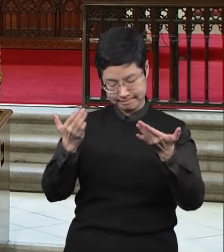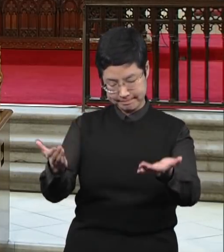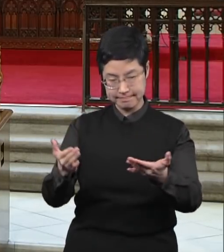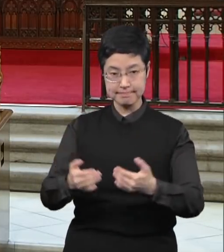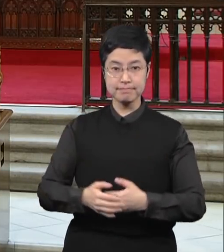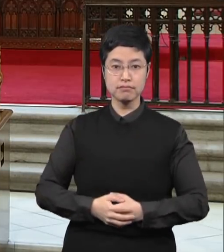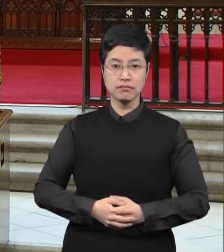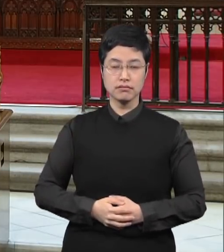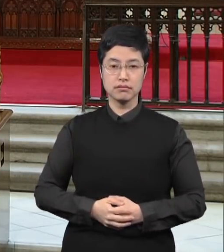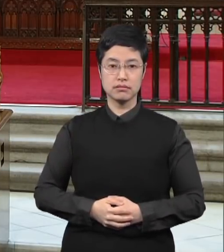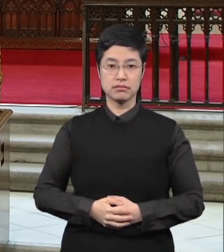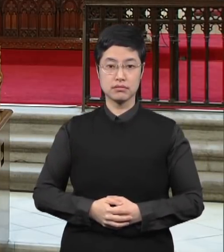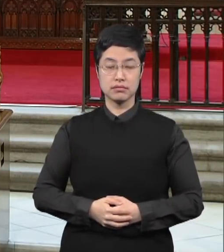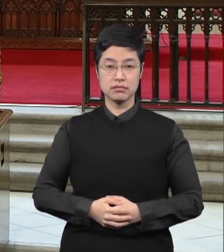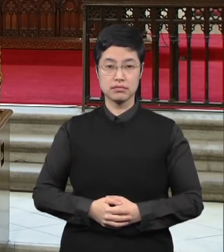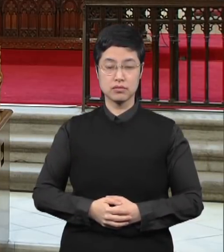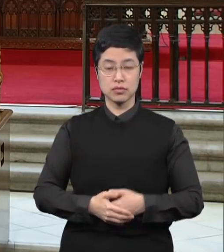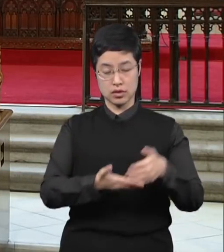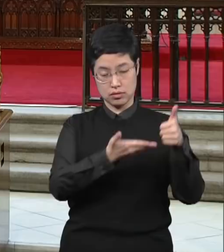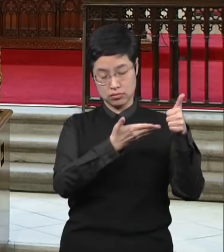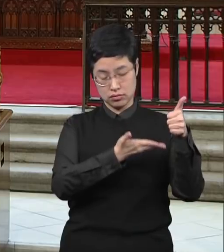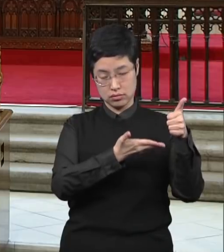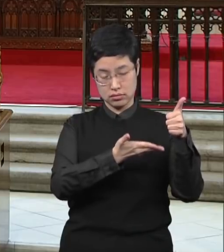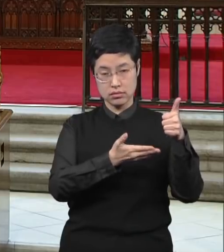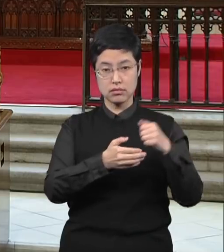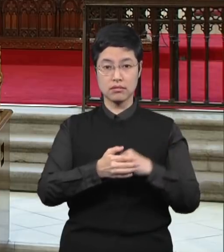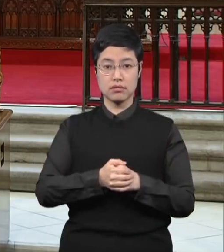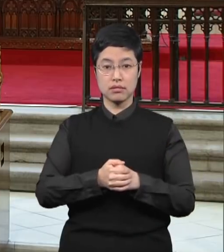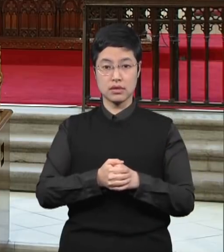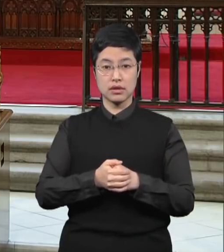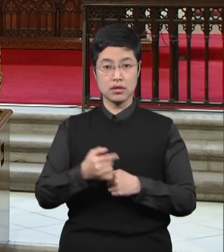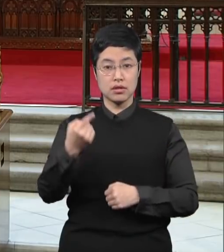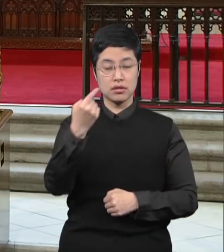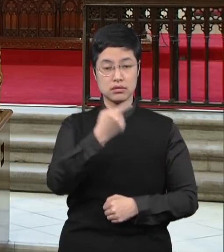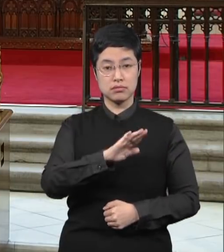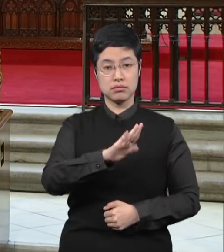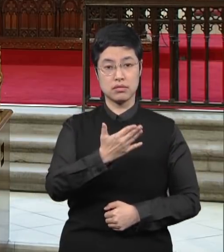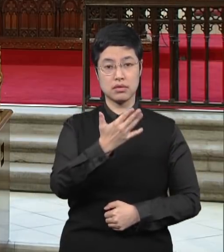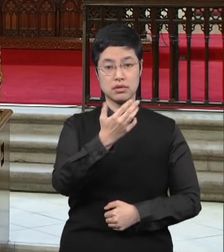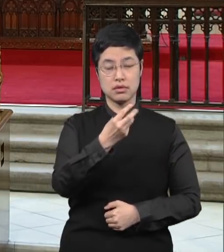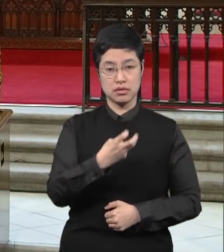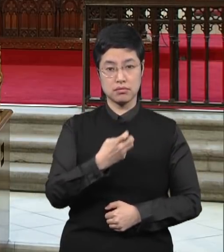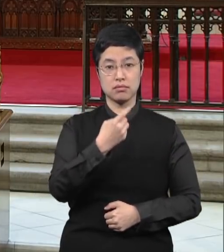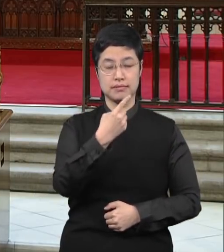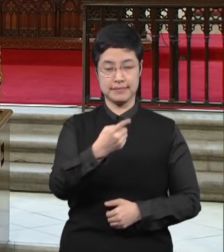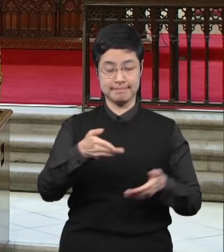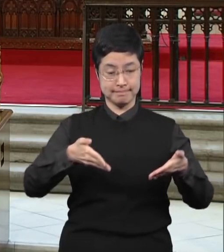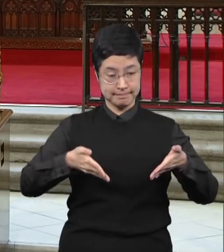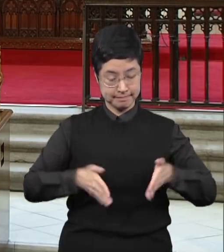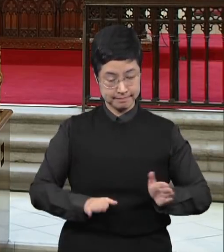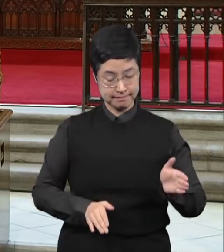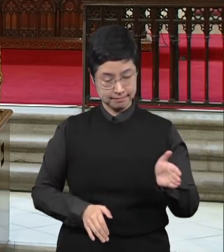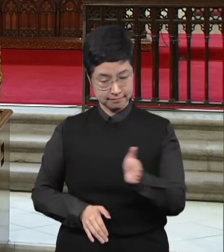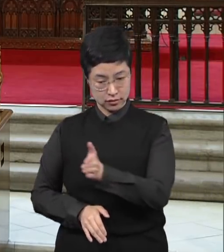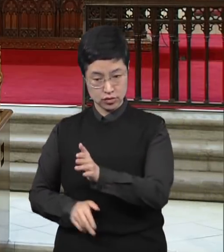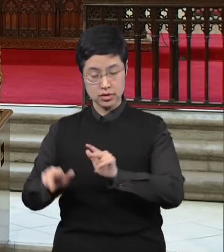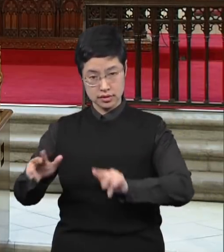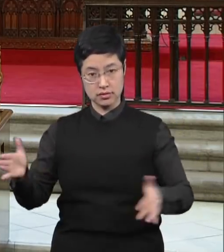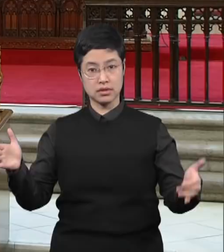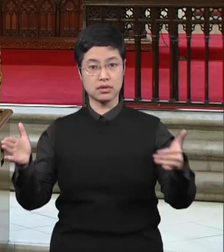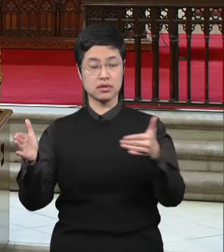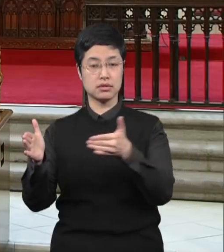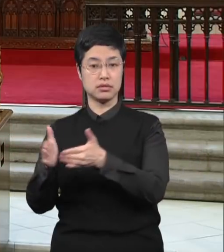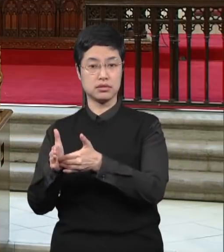봉헌하셨습니다. 이렇게 주경님께서는 1931년 태어나신 후 이